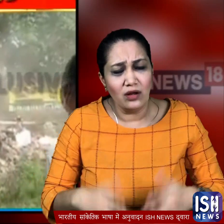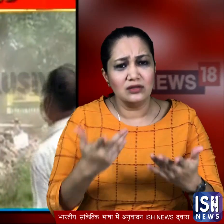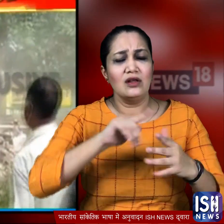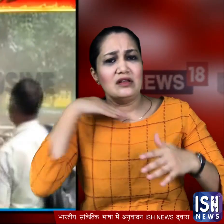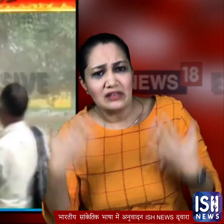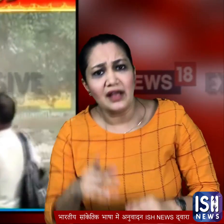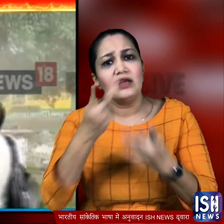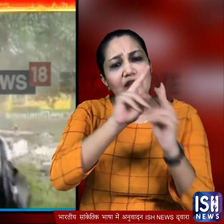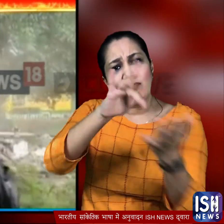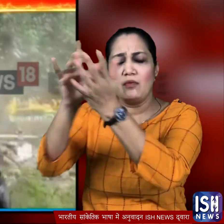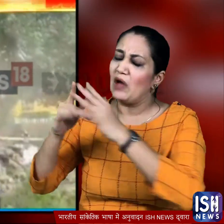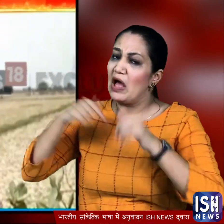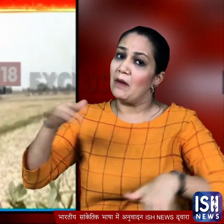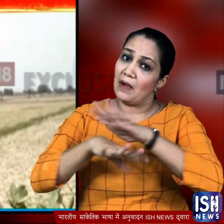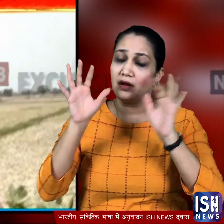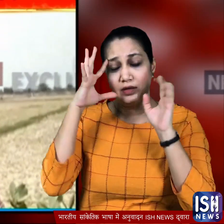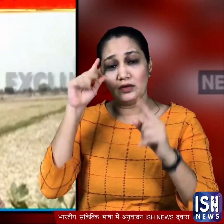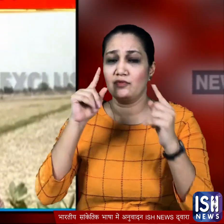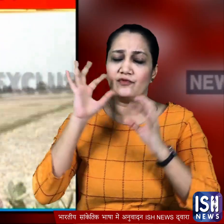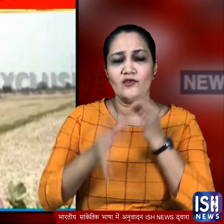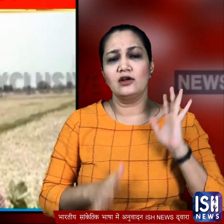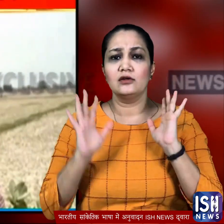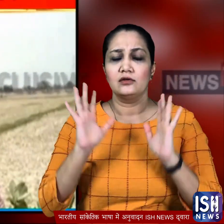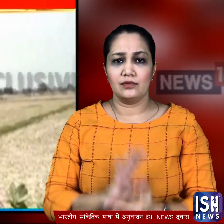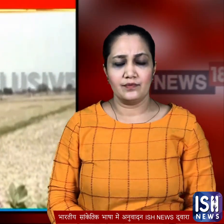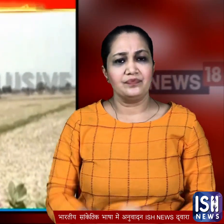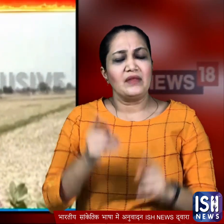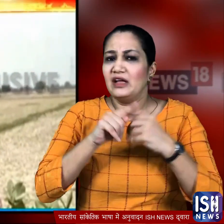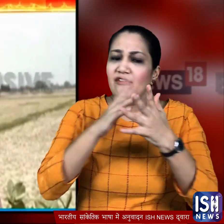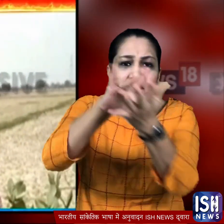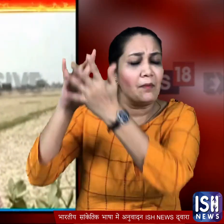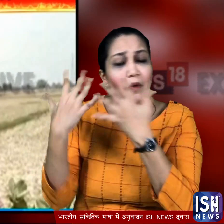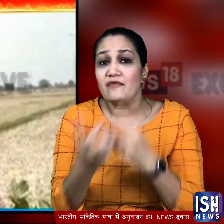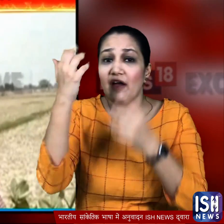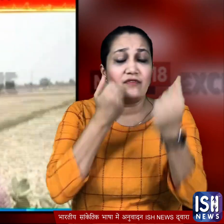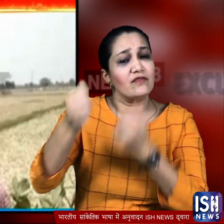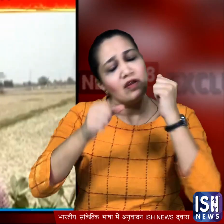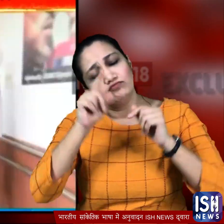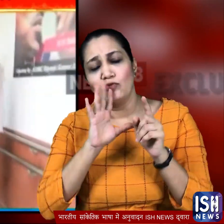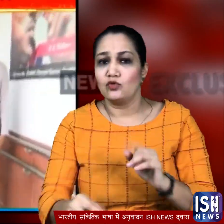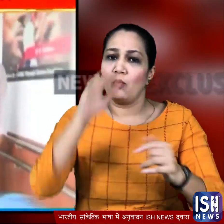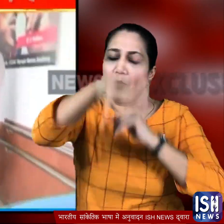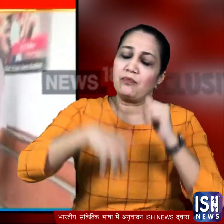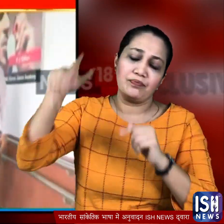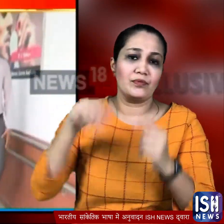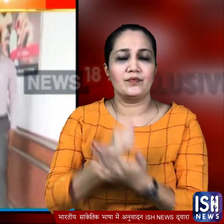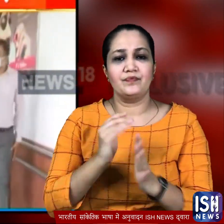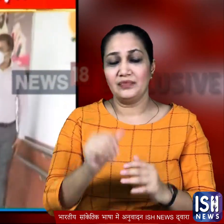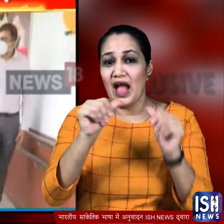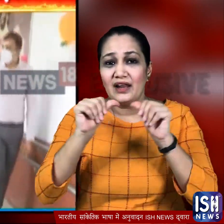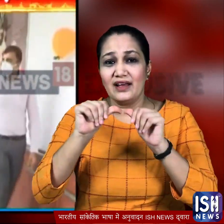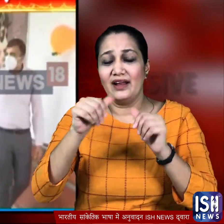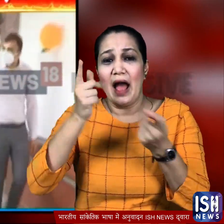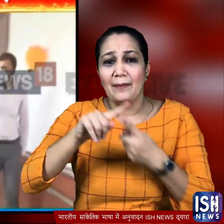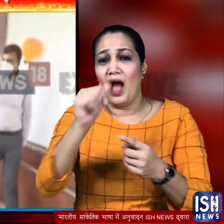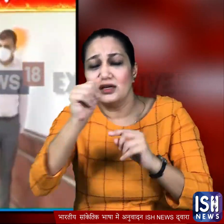दूसरी संपत्तियों को भी तोड़ने के मूड में है। जो भी ये शराब माफिया हैं, जहाँ जहाँ इनकी संपत्तियां मिलेंगी हम उसको तोड़ेंगे। अलीगढ़ शराब कांड पर